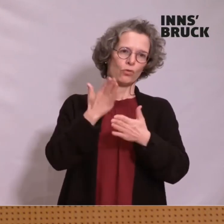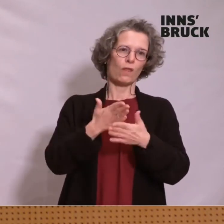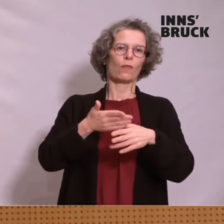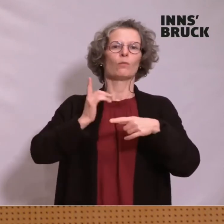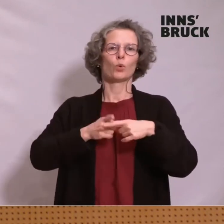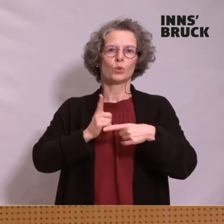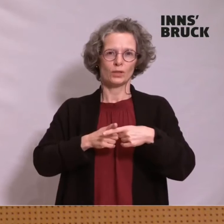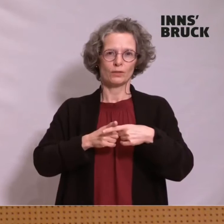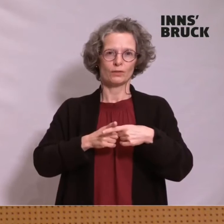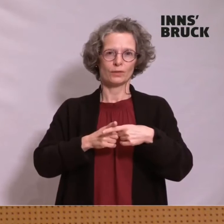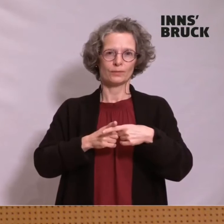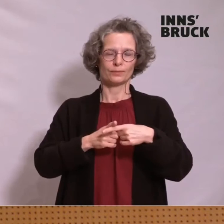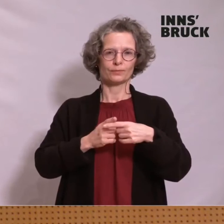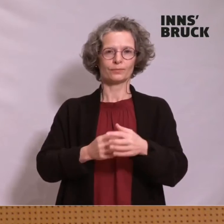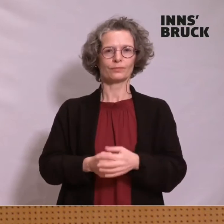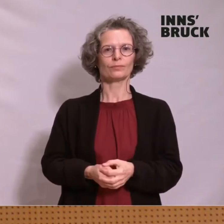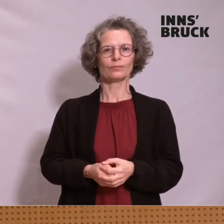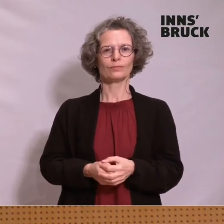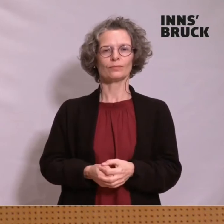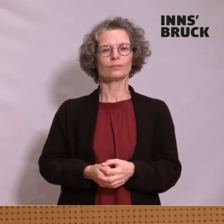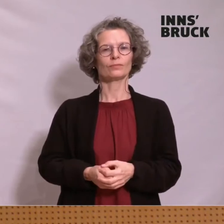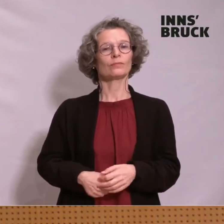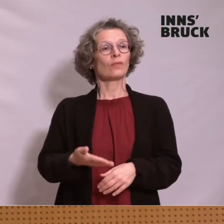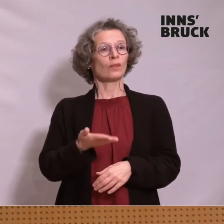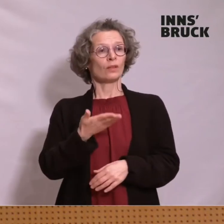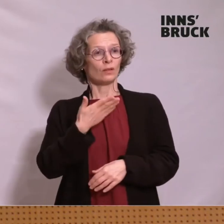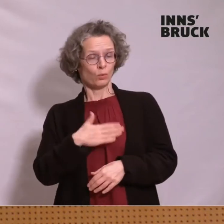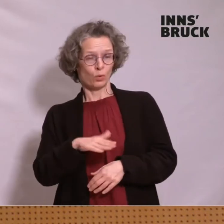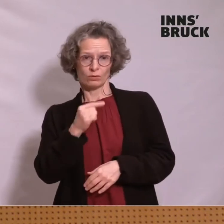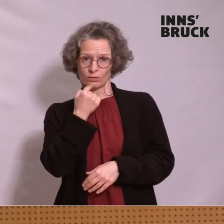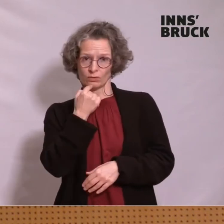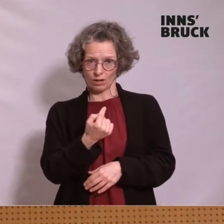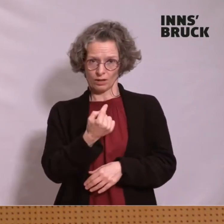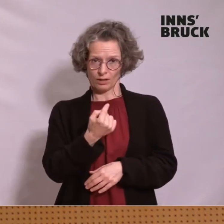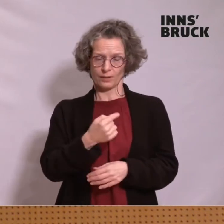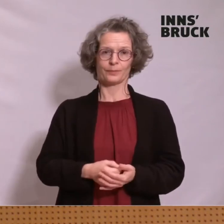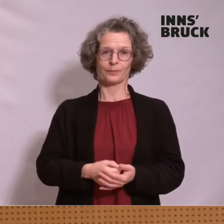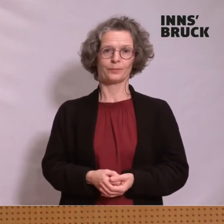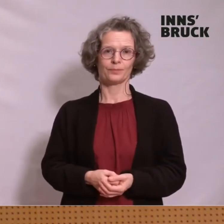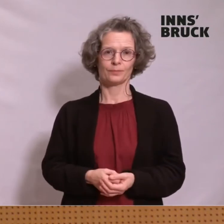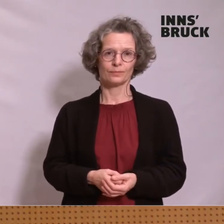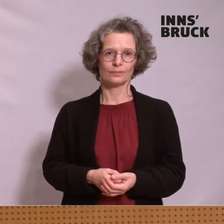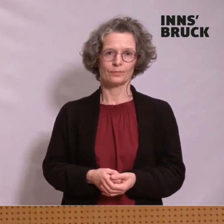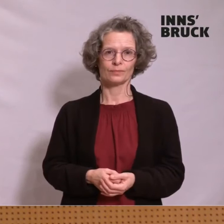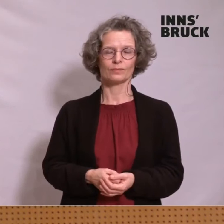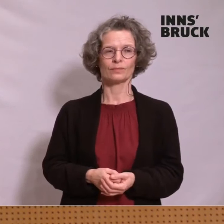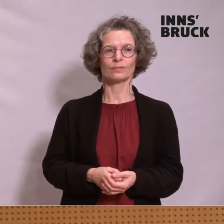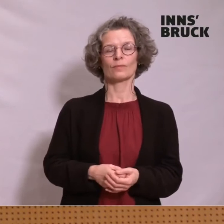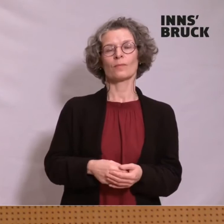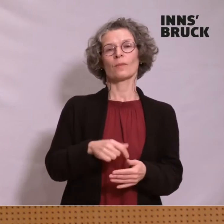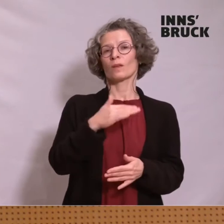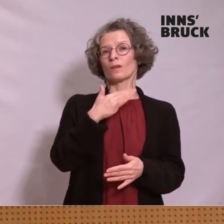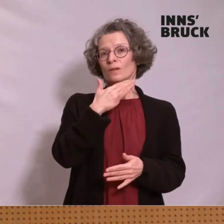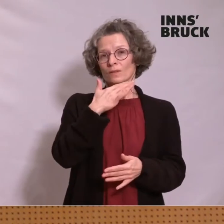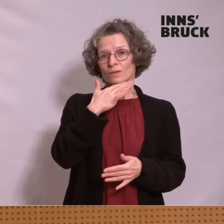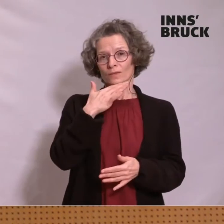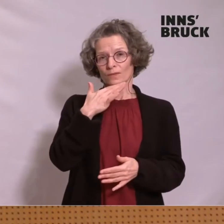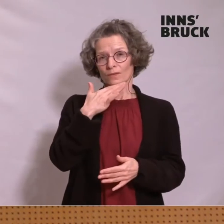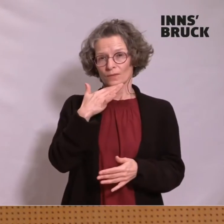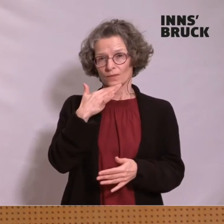Dazu will ich mit gebührenden Respekt festhalten. Viele der in der vergangenen und